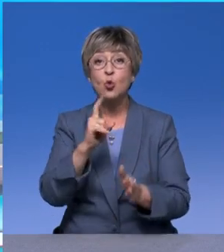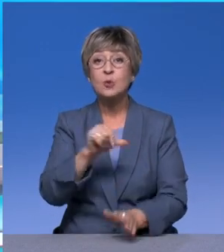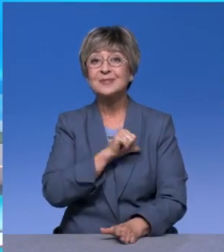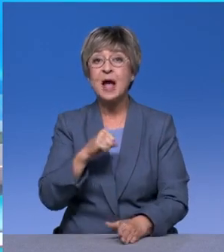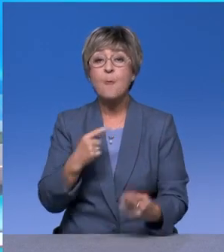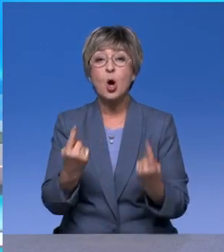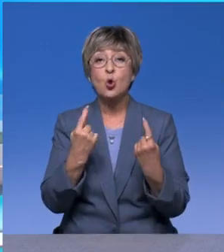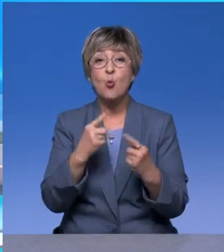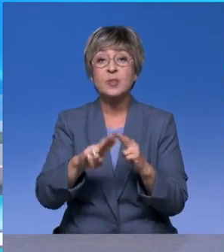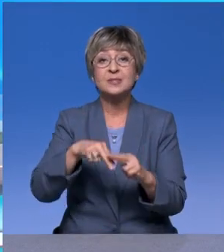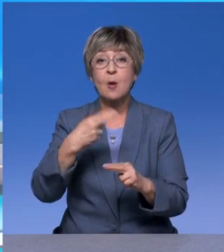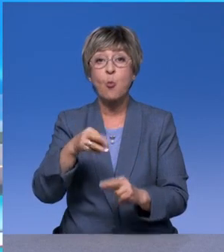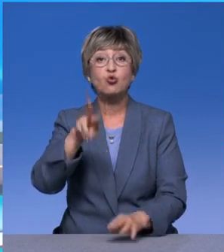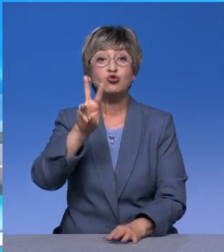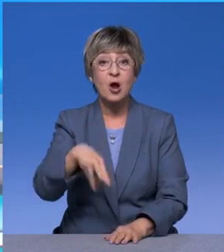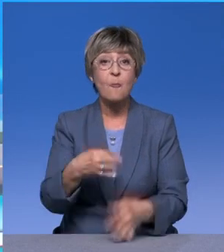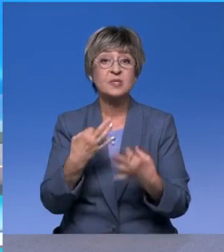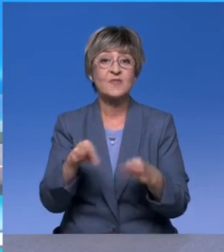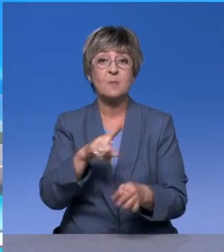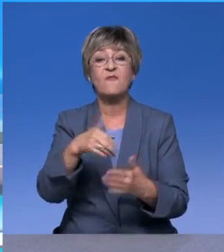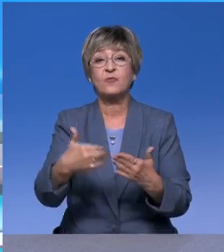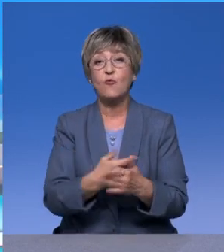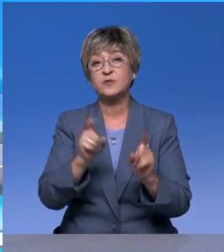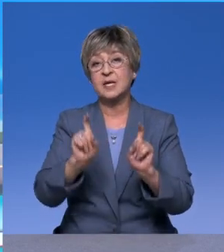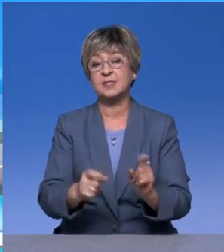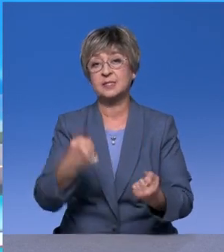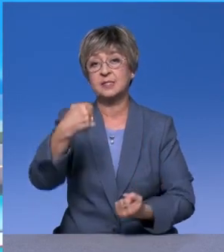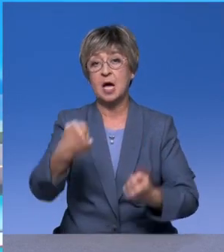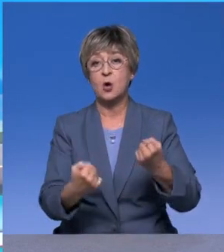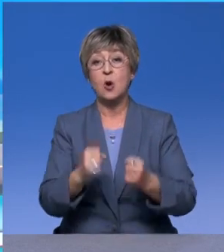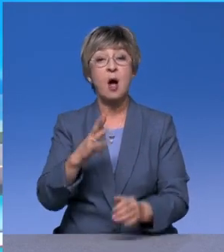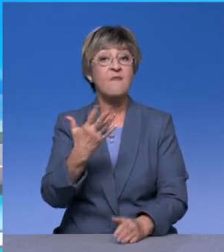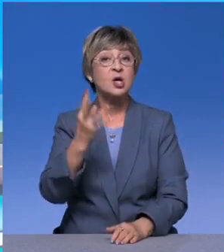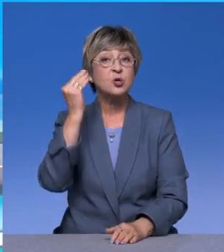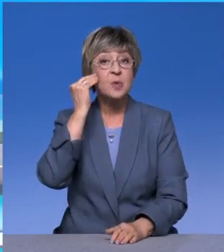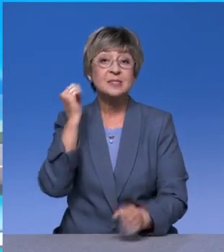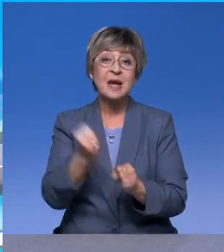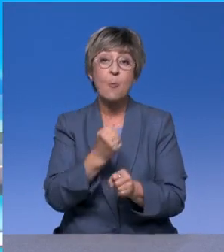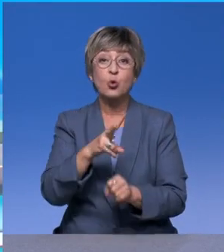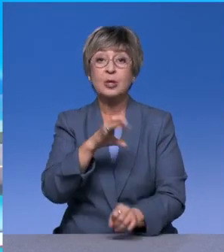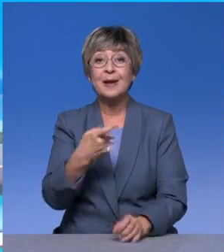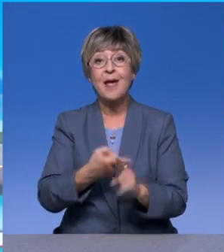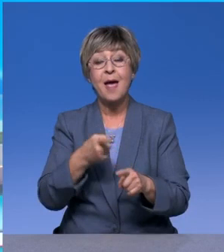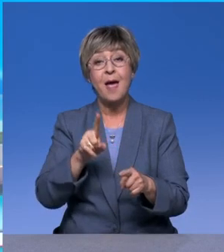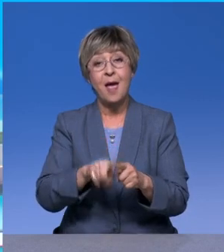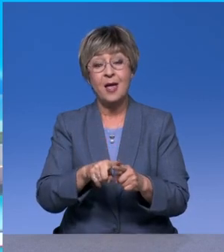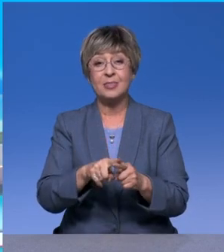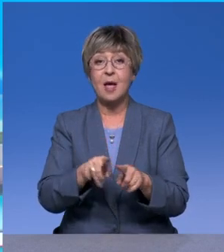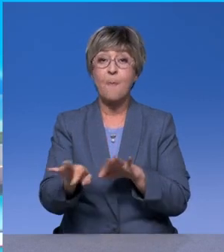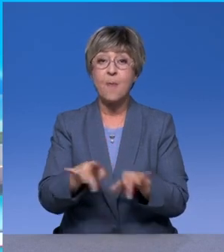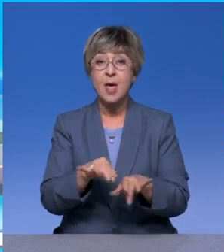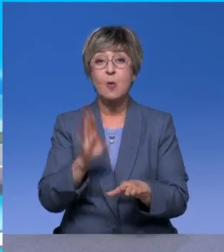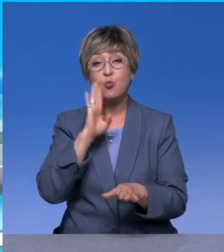крупные задолженности по штрафам позволяют им вновь садиться за руль. Как вы считаете, сработает ли эта мера? Эти и другие новости